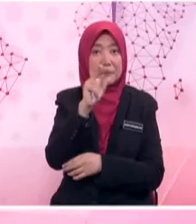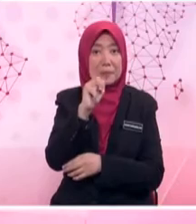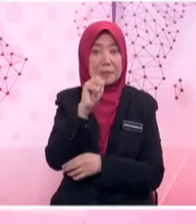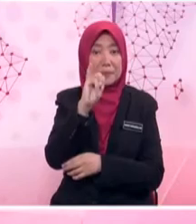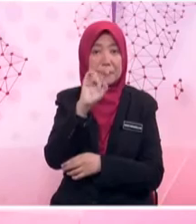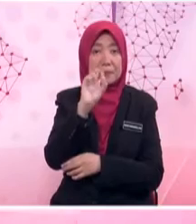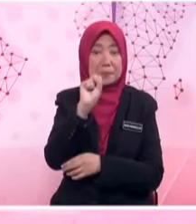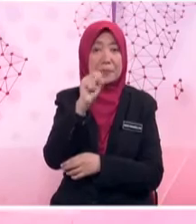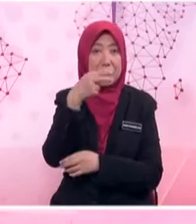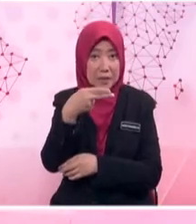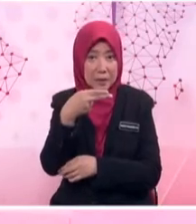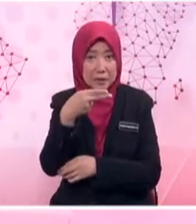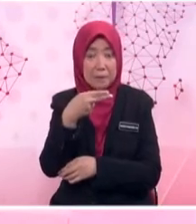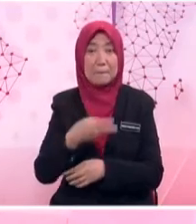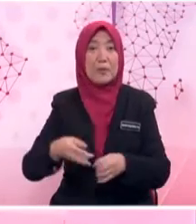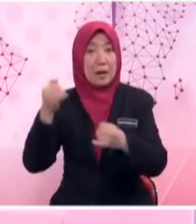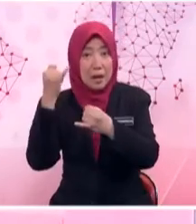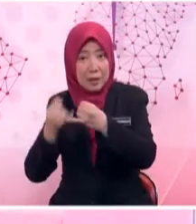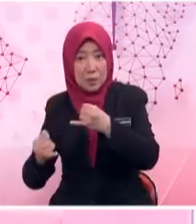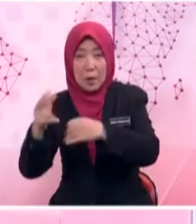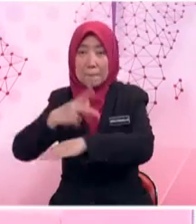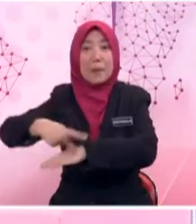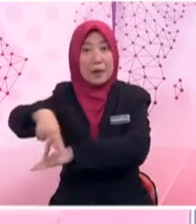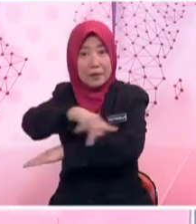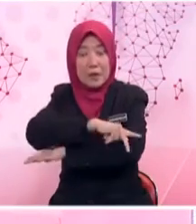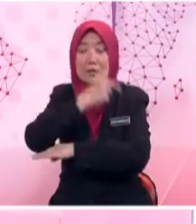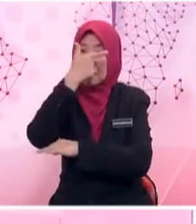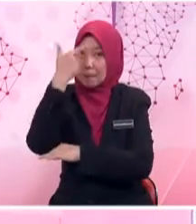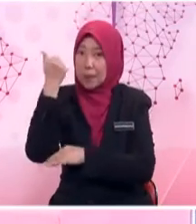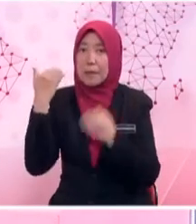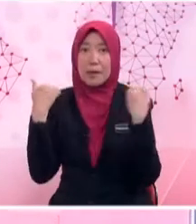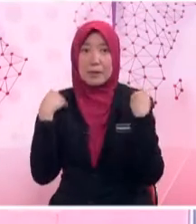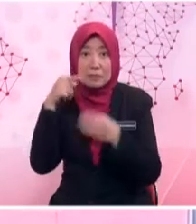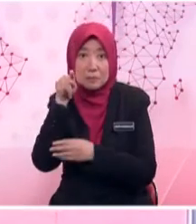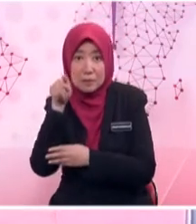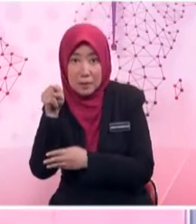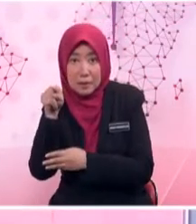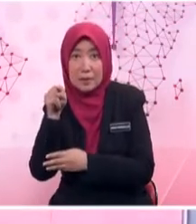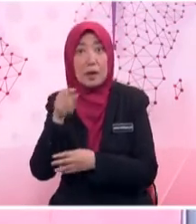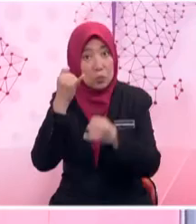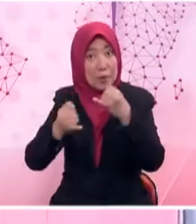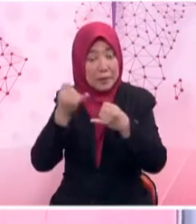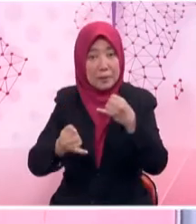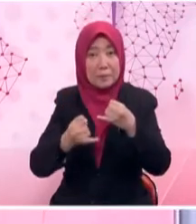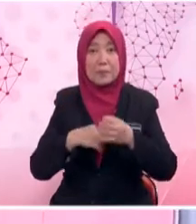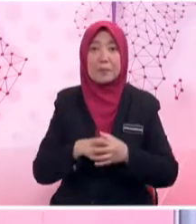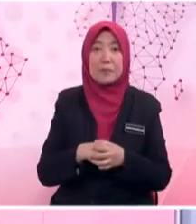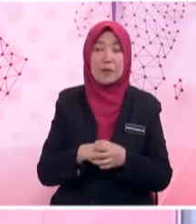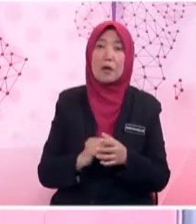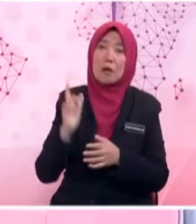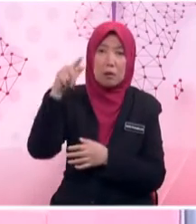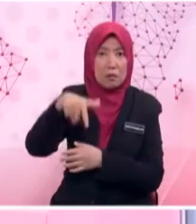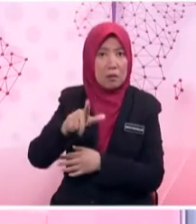Kemudian padang. Sebab ada noktah ya murid-murid. Okey. Ada perkataan di layang-layang